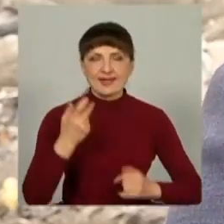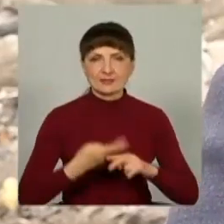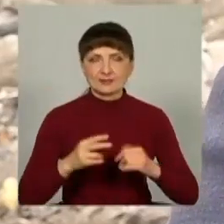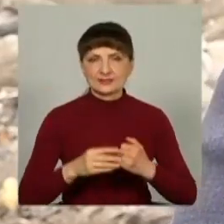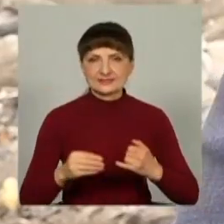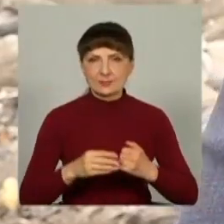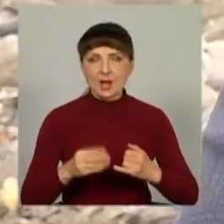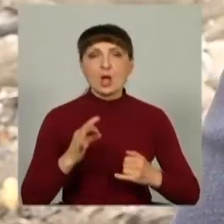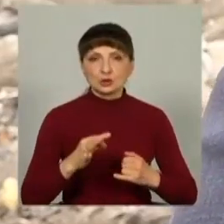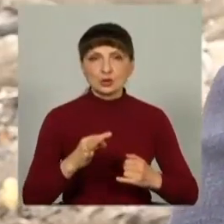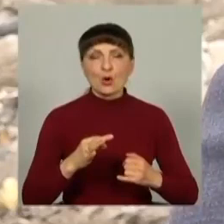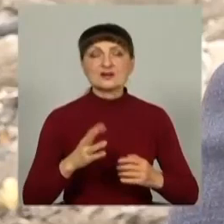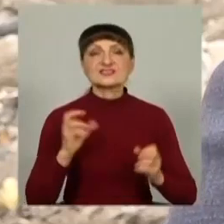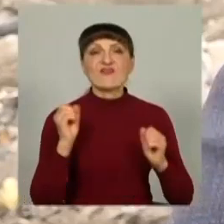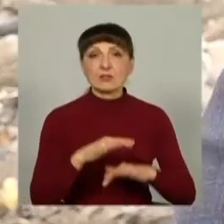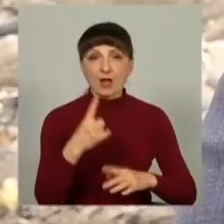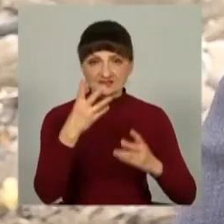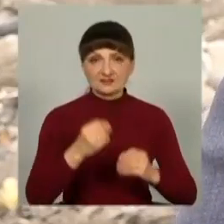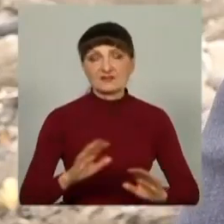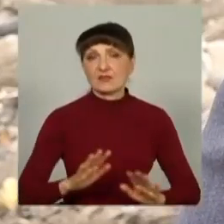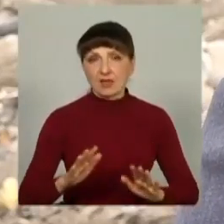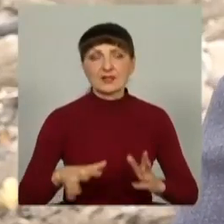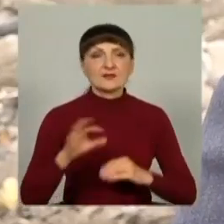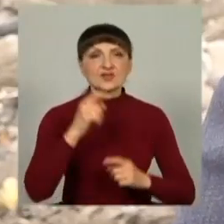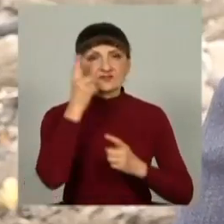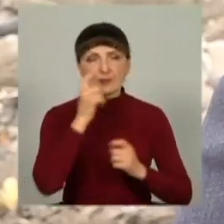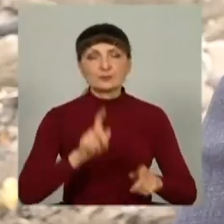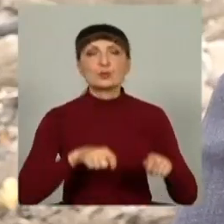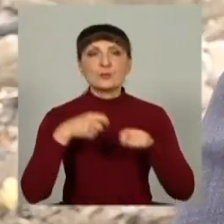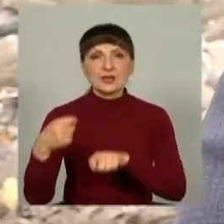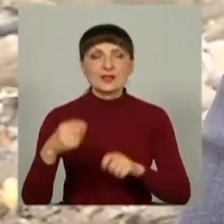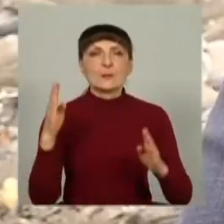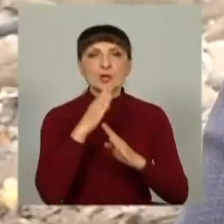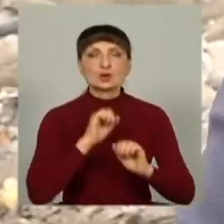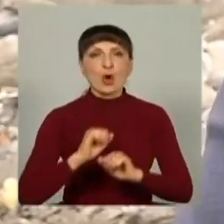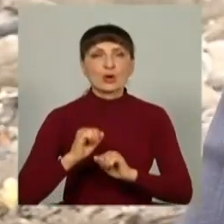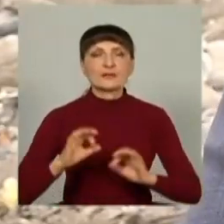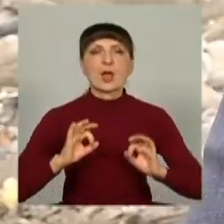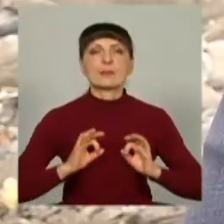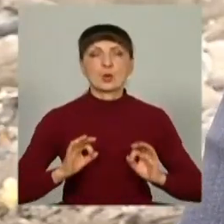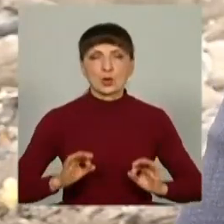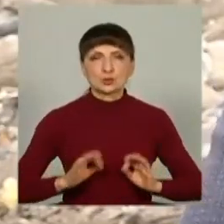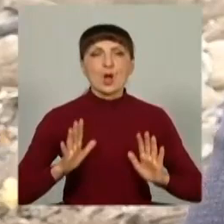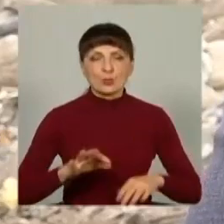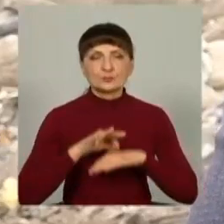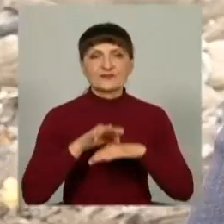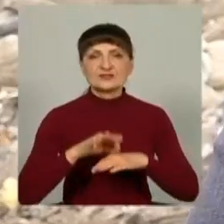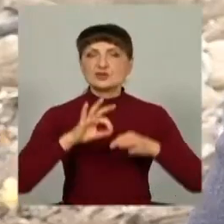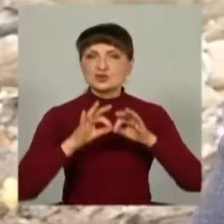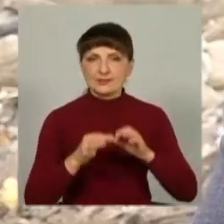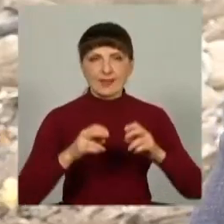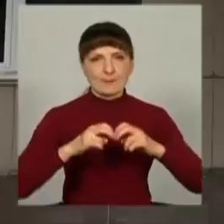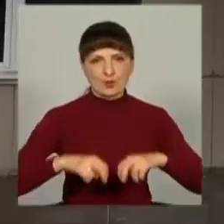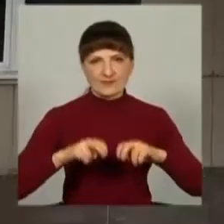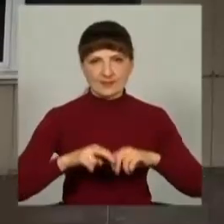земель но свалка образовалась не за один день вся информация была передана в природоохранную прокуратуру будет проведена тщательная проверка